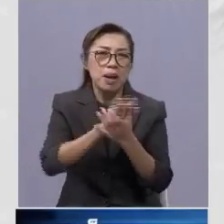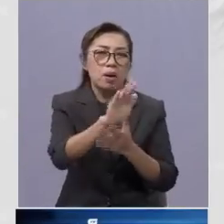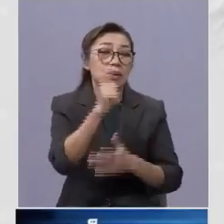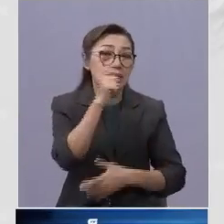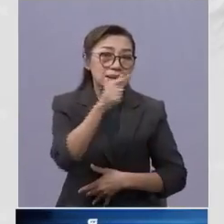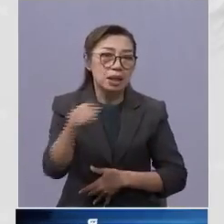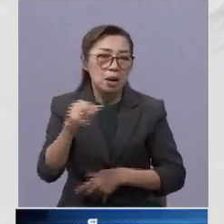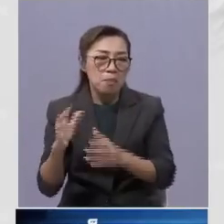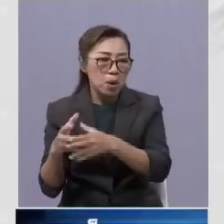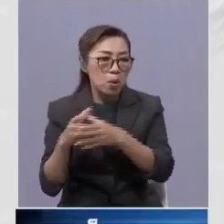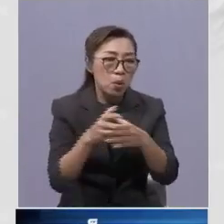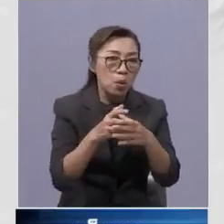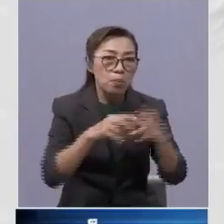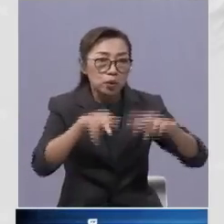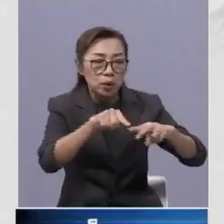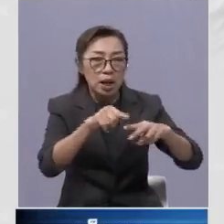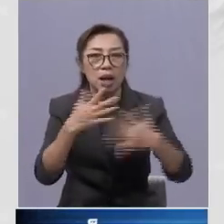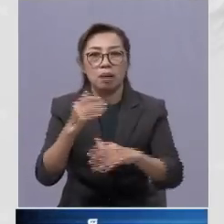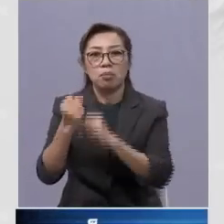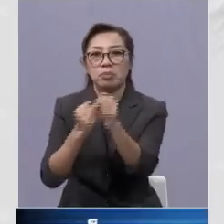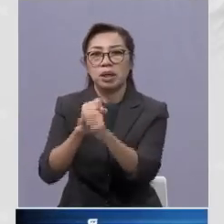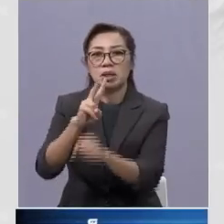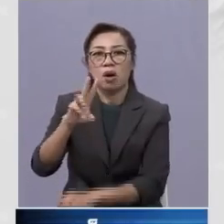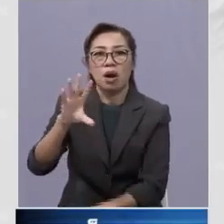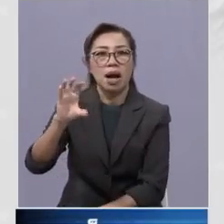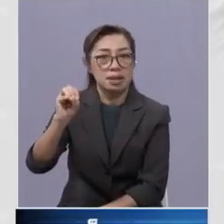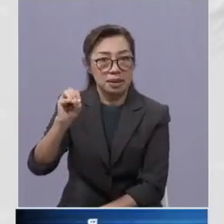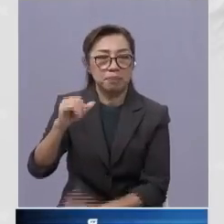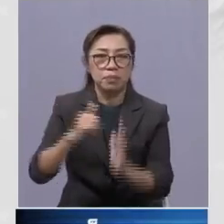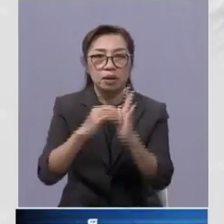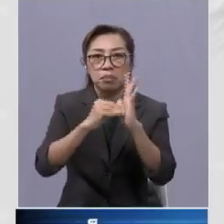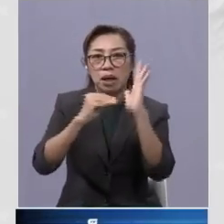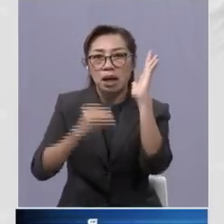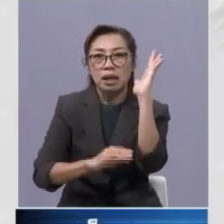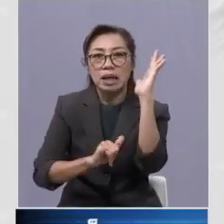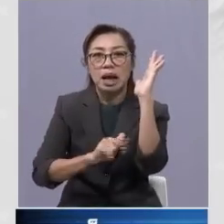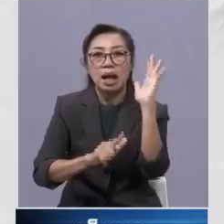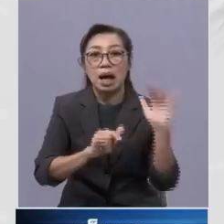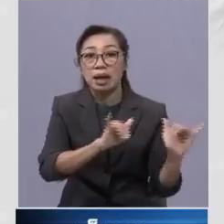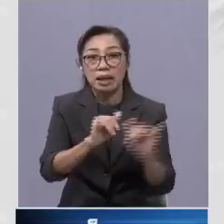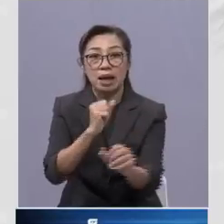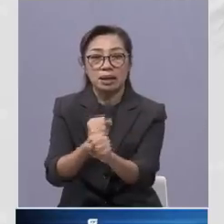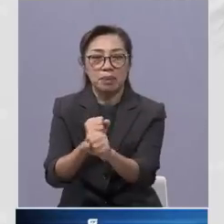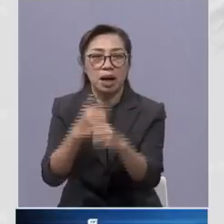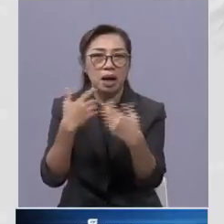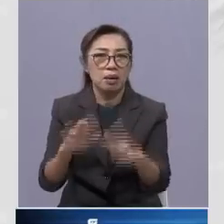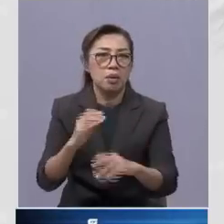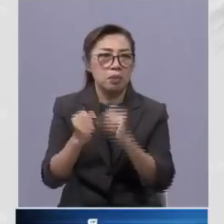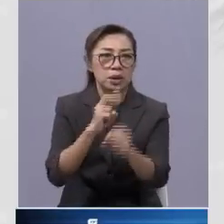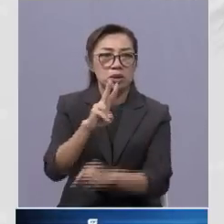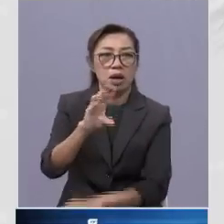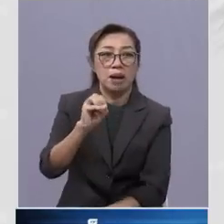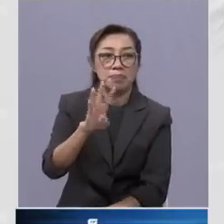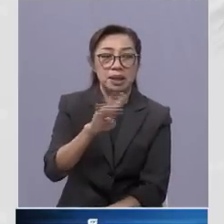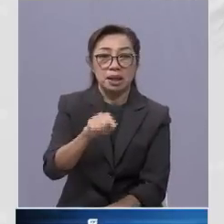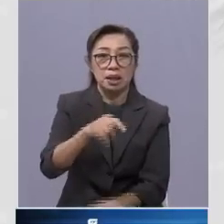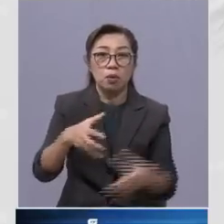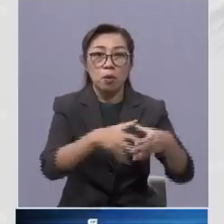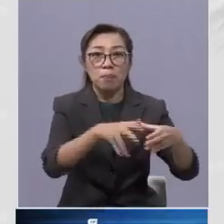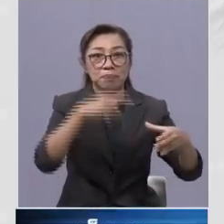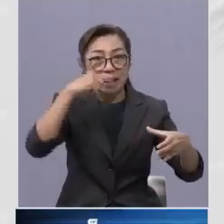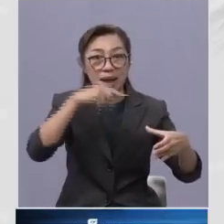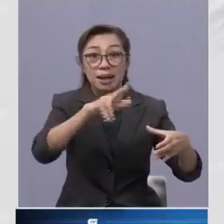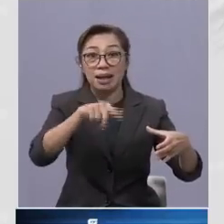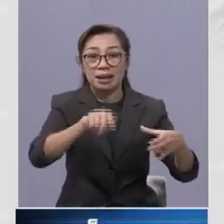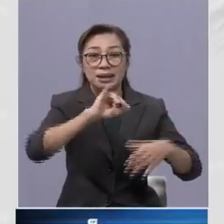ไปจังหวัดยะลาในปี2550จนมาปี2554พรรคเพื่อไทยชนะเลือกตั้งอีกครั้งก็เป็นโอกาสที่ผู้ก